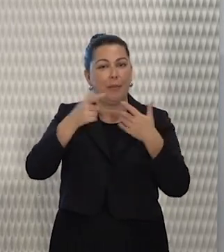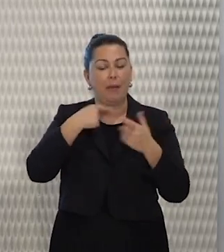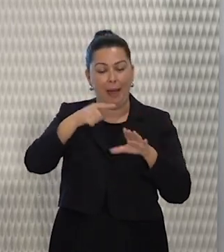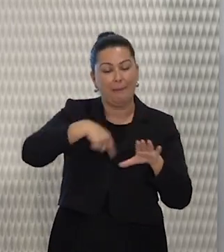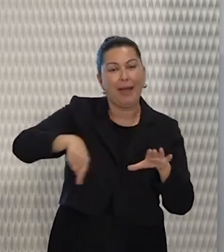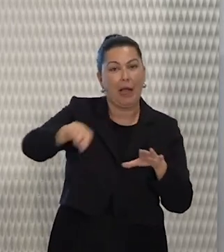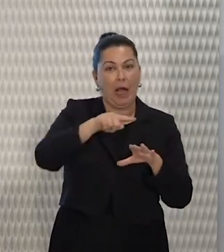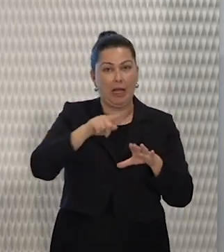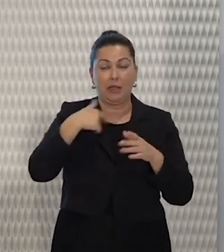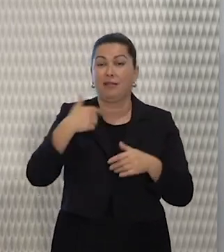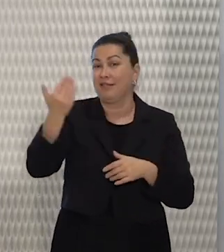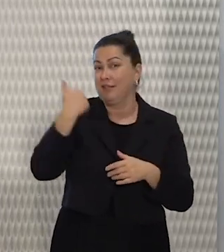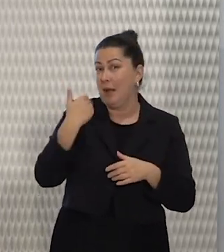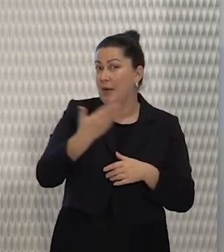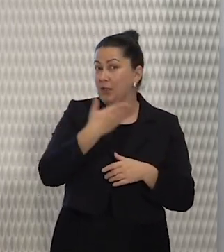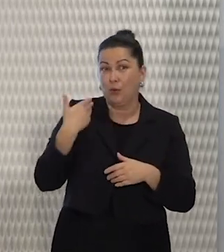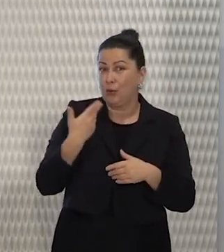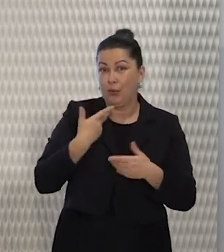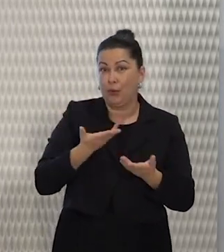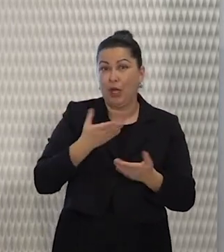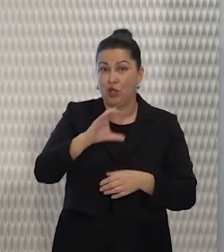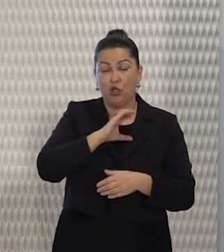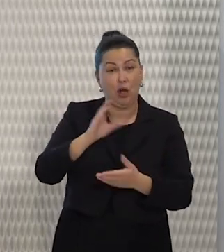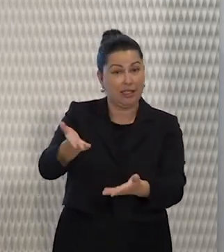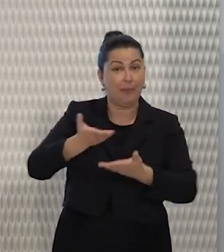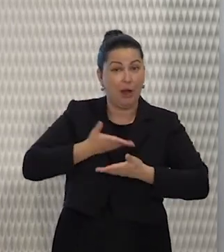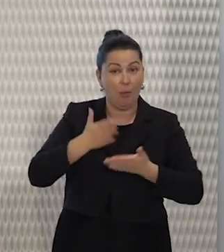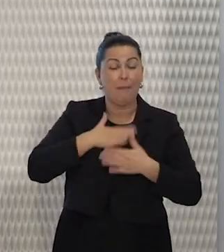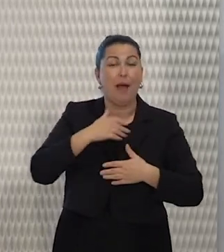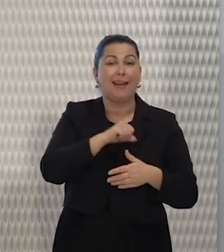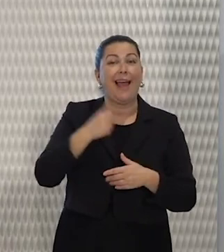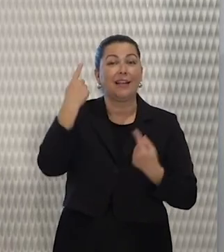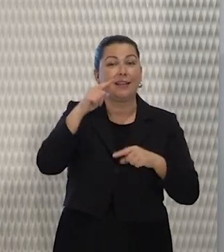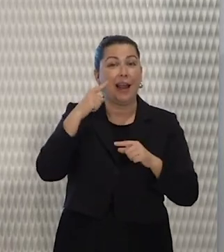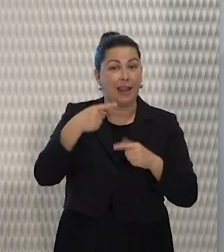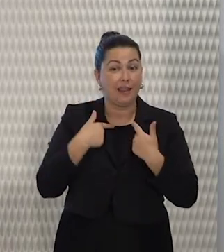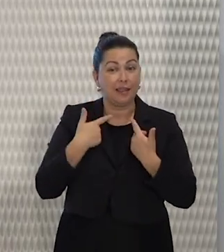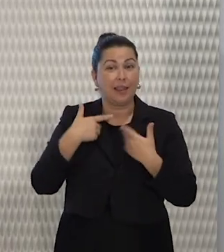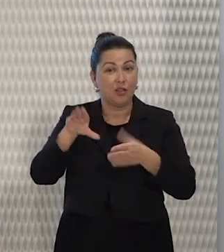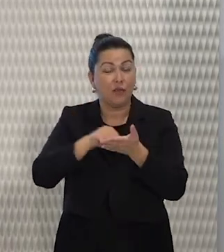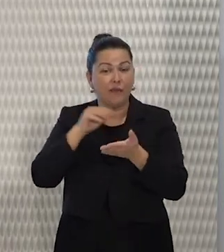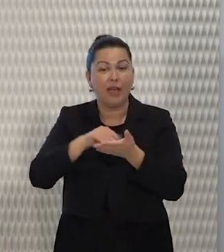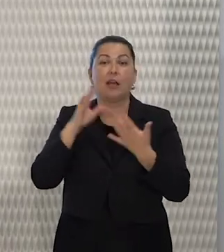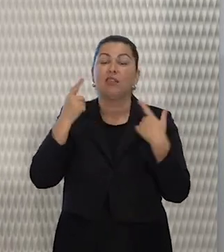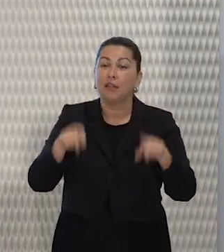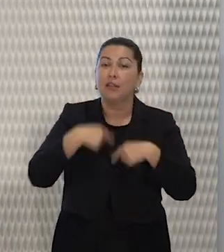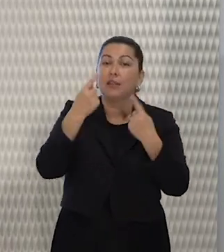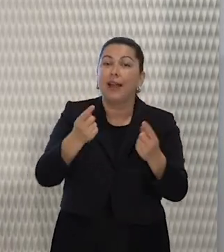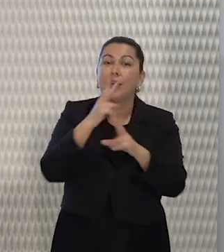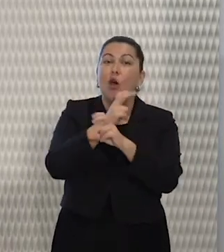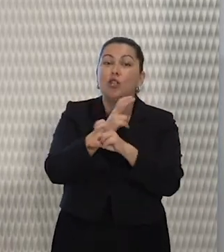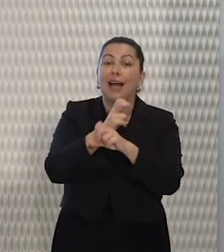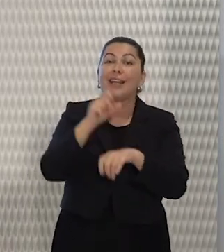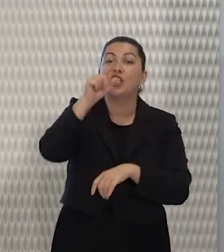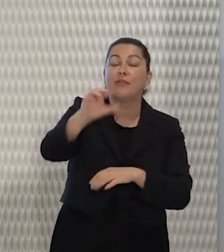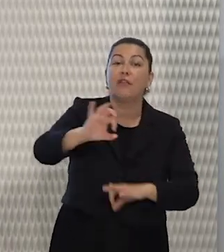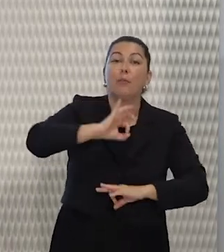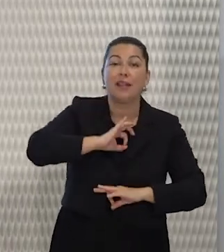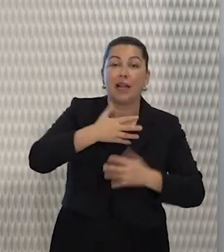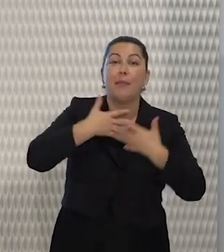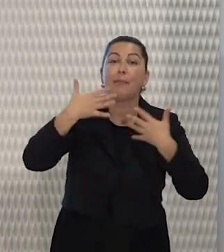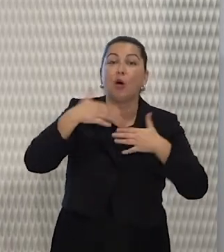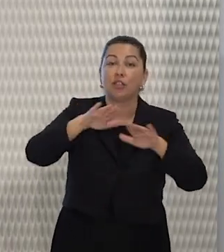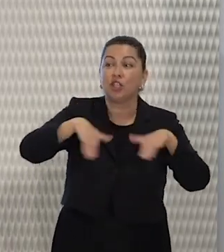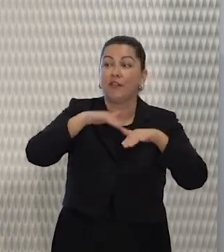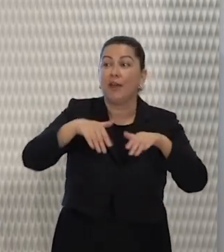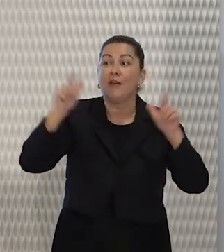mir damals nicht die Chance gegeben, meine Talente einzusetzen, dann hätte Österreich 12 Medaillen bei großen Schwimmveranstaltungen weniger. Das